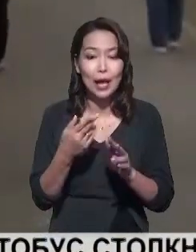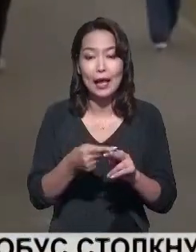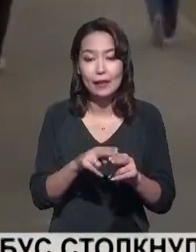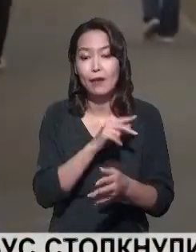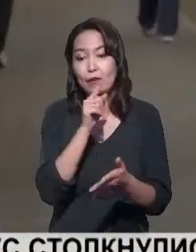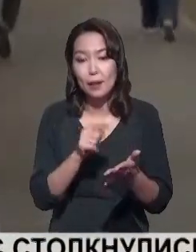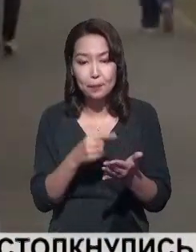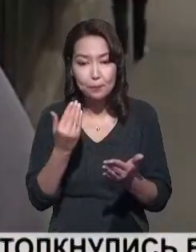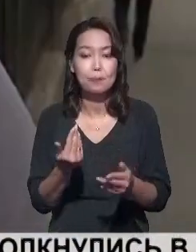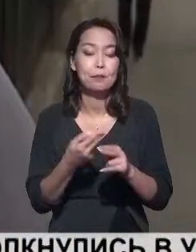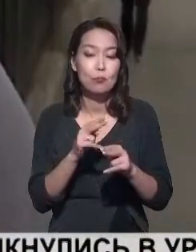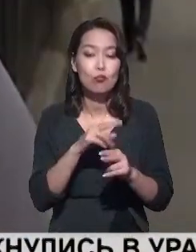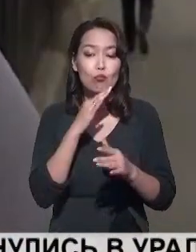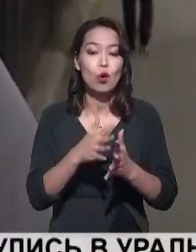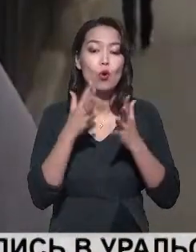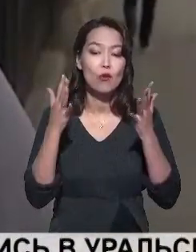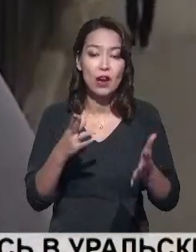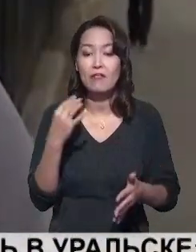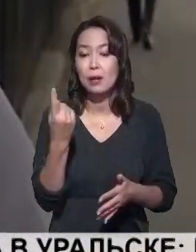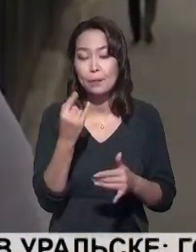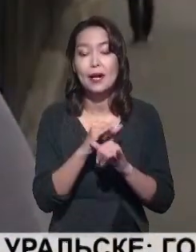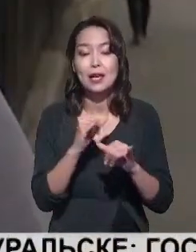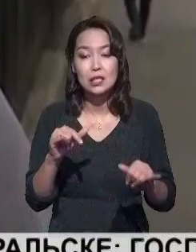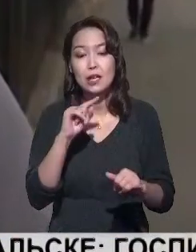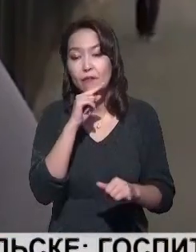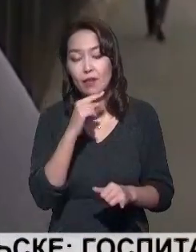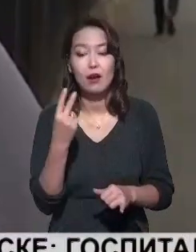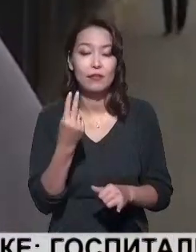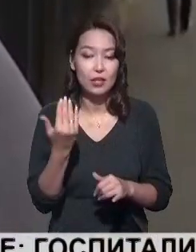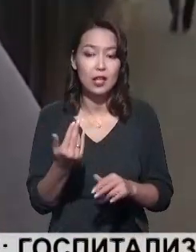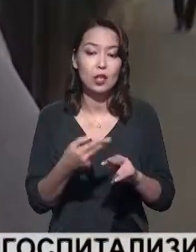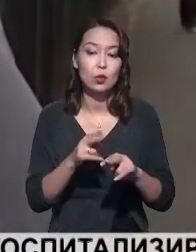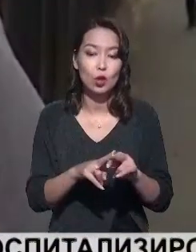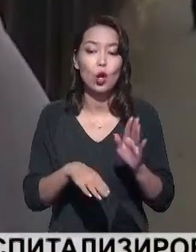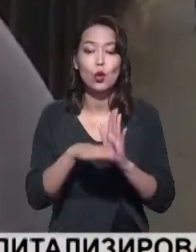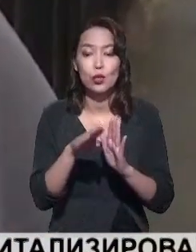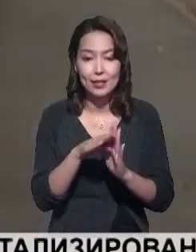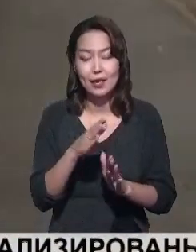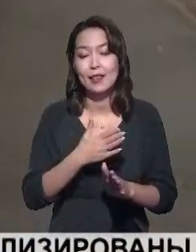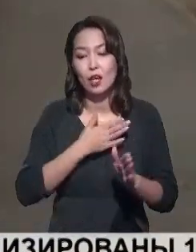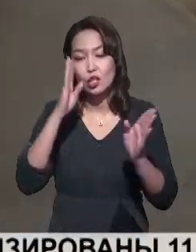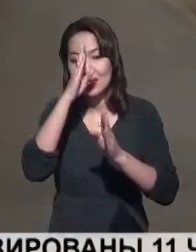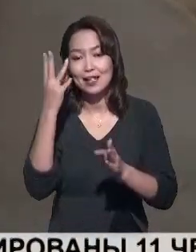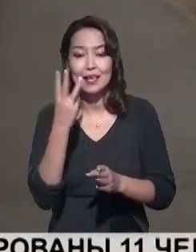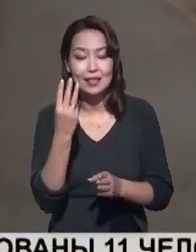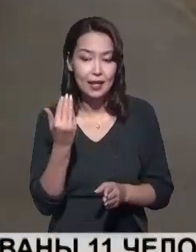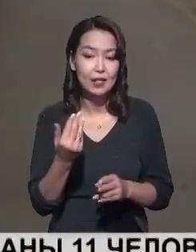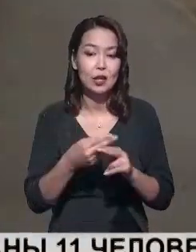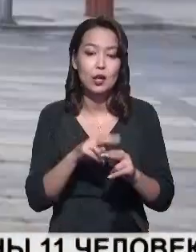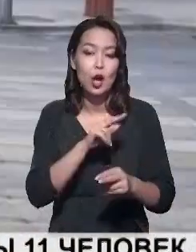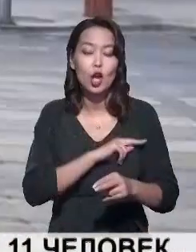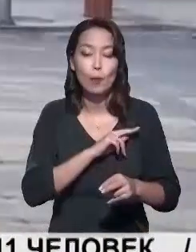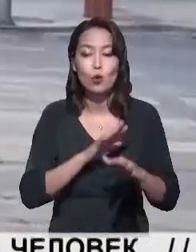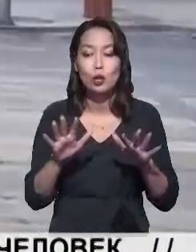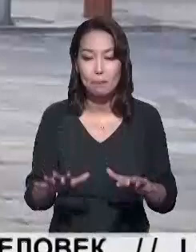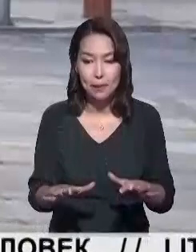плюсов однозначно намного больше. Это, во-первых, развитие экономики, во-вторых, это улучшение нашей экологии, в-третьих, это рабочие места.